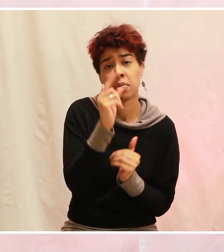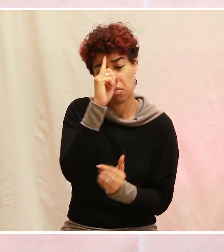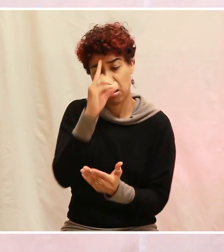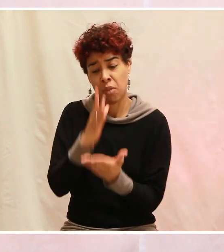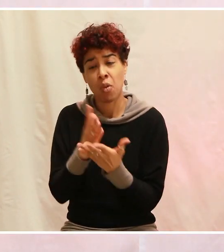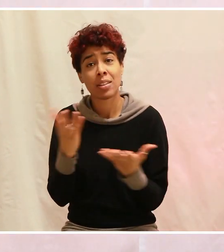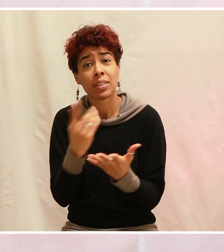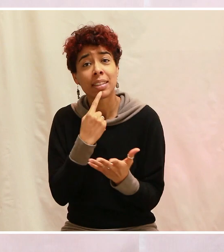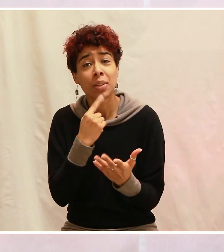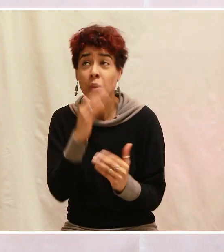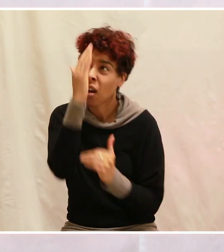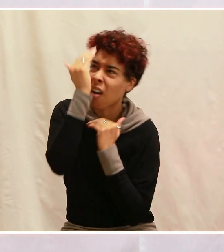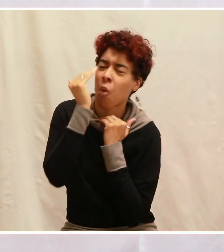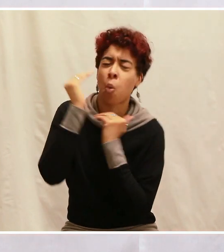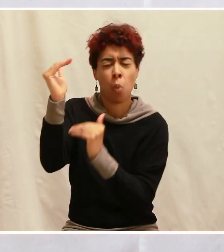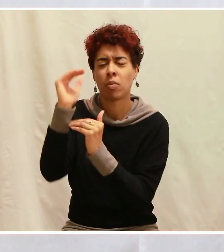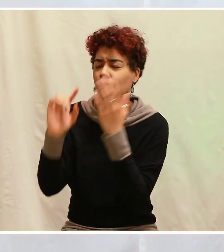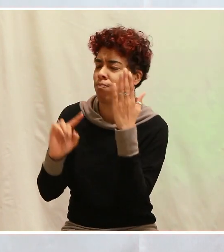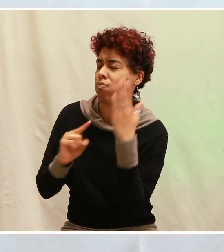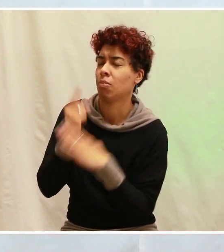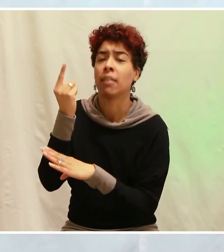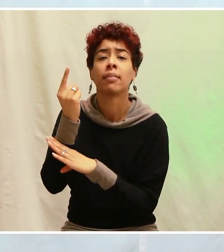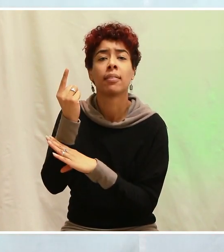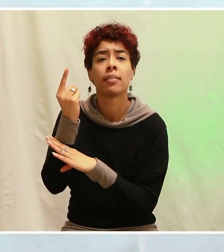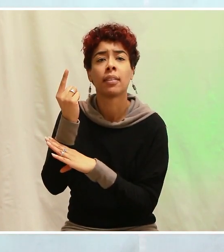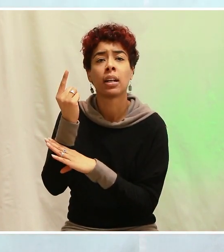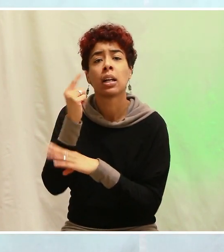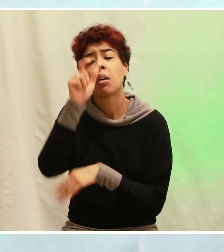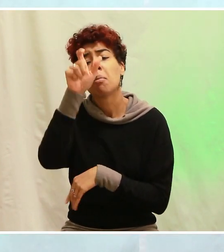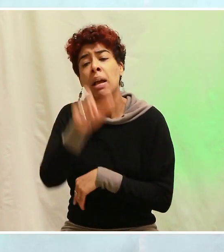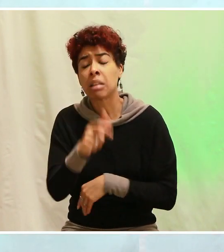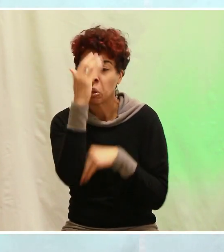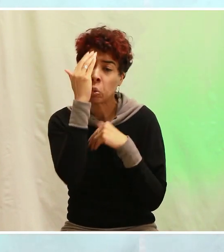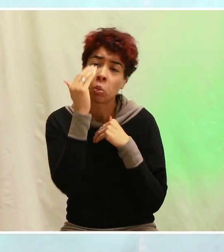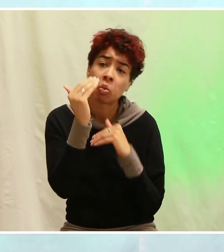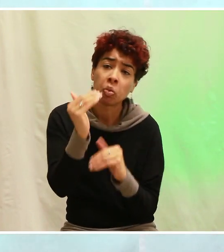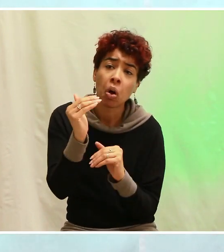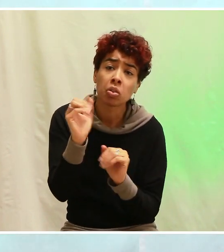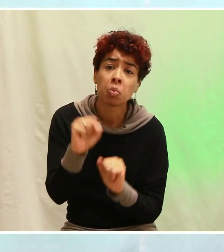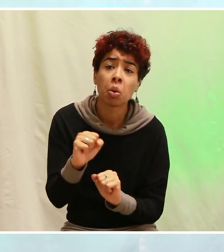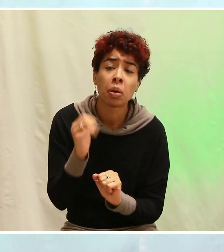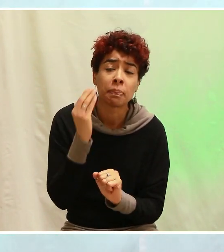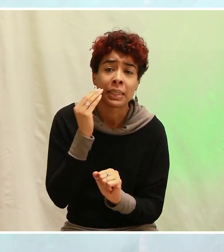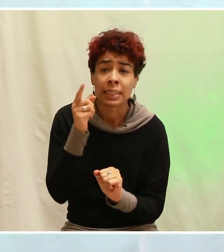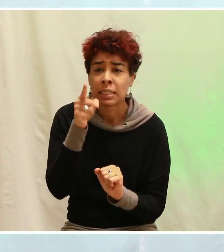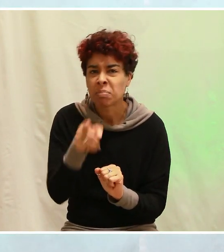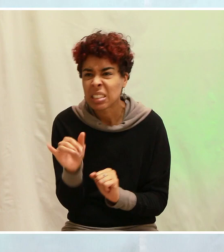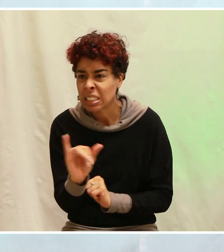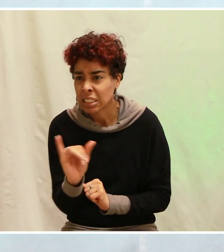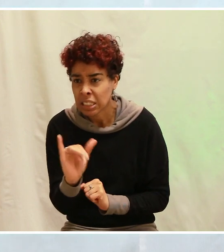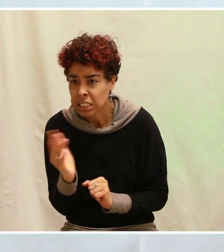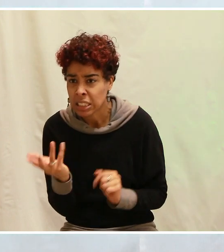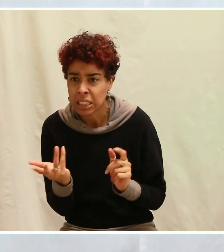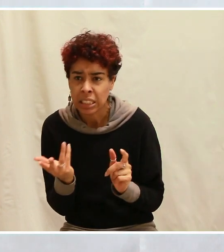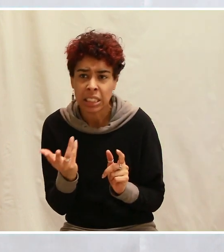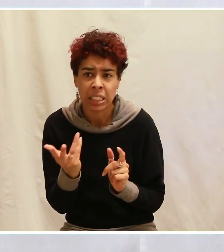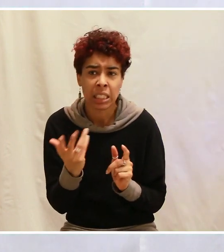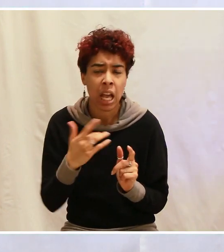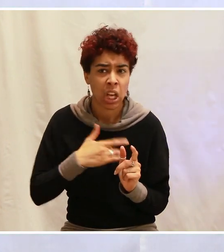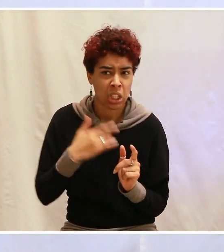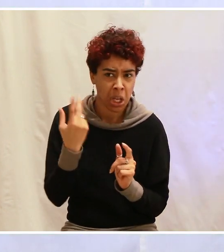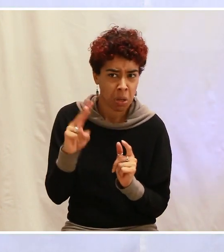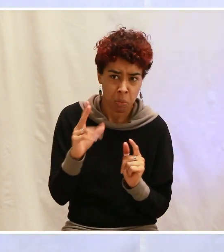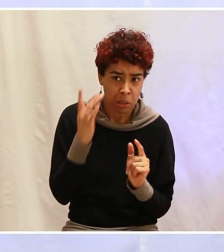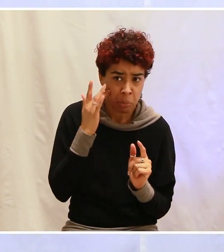C'est une confiance, en fait, totale, ultime. On ne peut pas faire confiance à quelqu'un si on ne sait pas qui est la personne, la qualité du cœur de